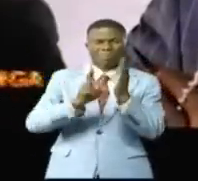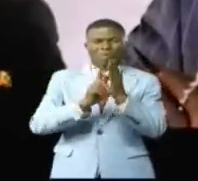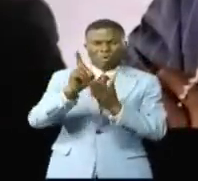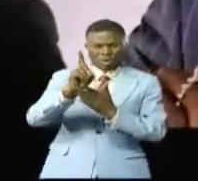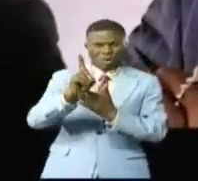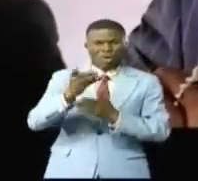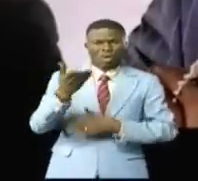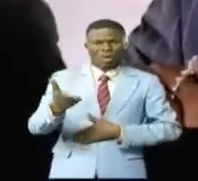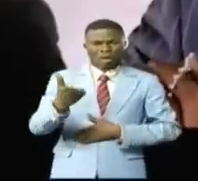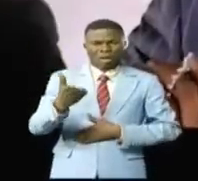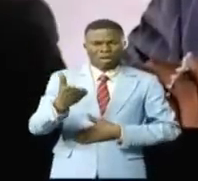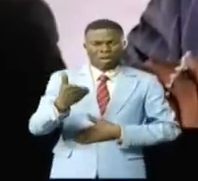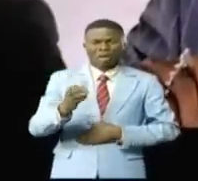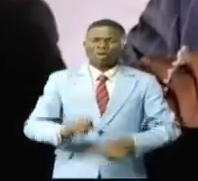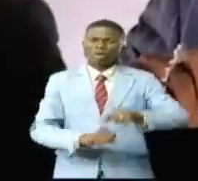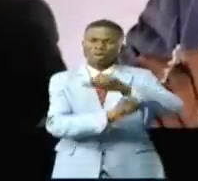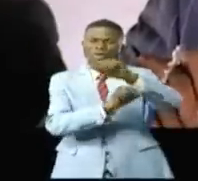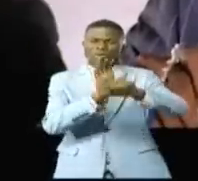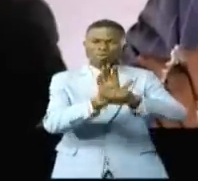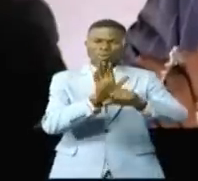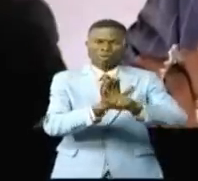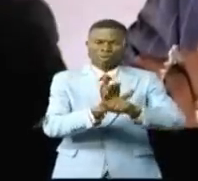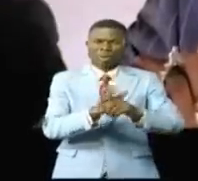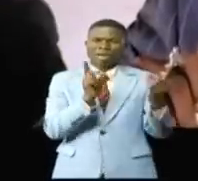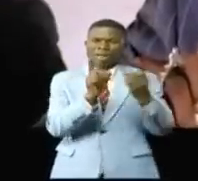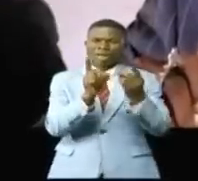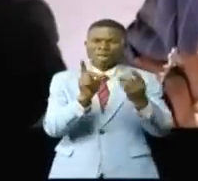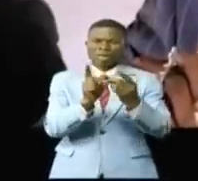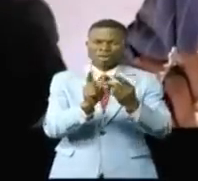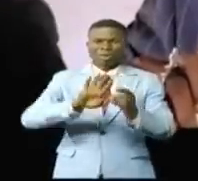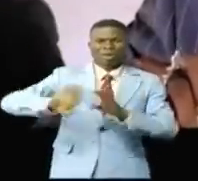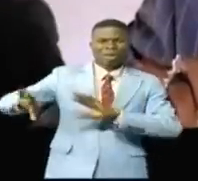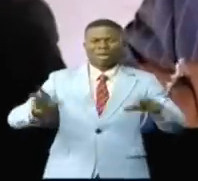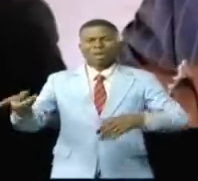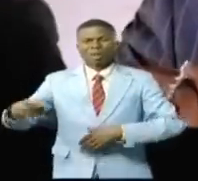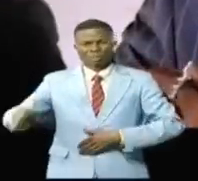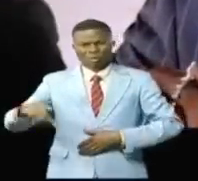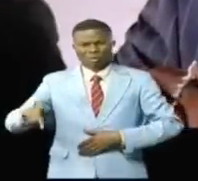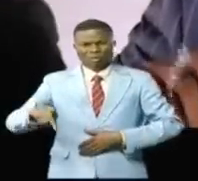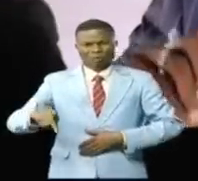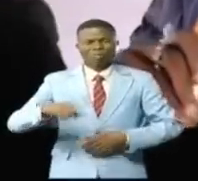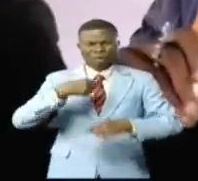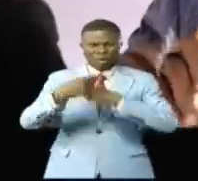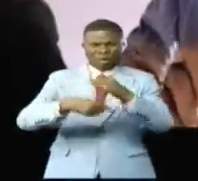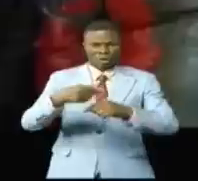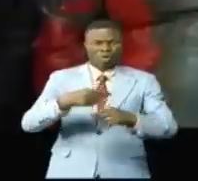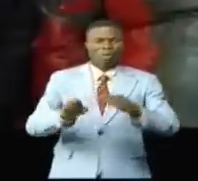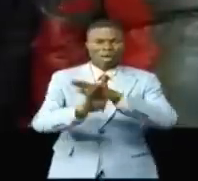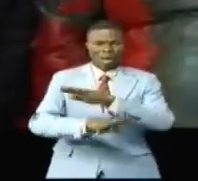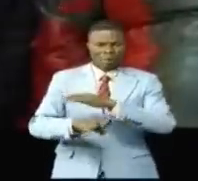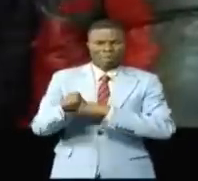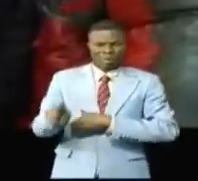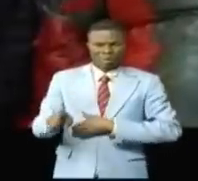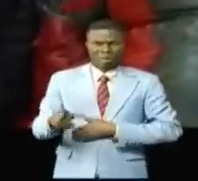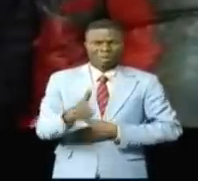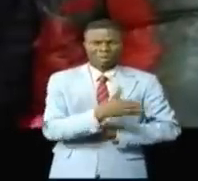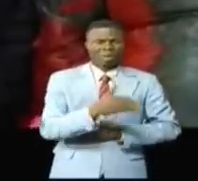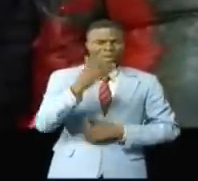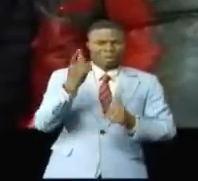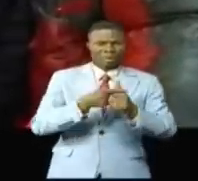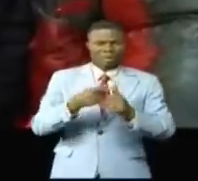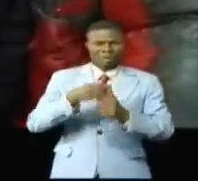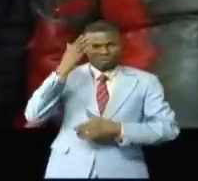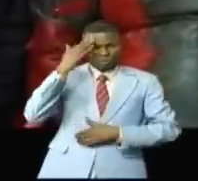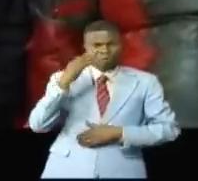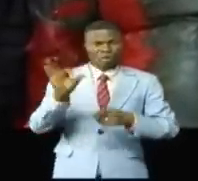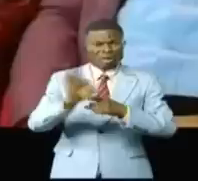endogène qui s'appuie sur une approche décentralisée partant de la base. À savoir que